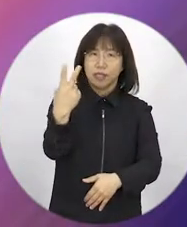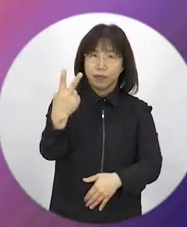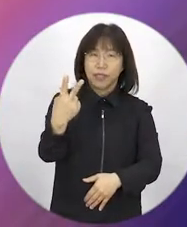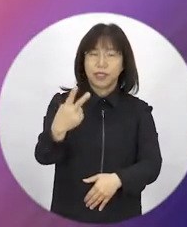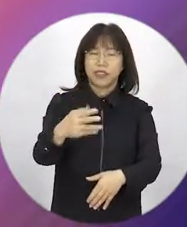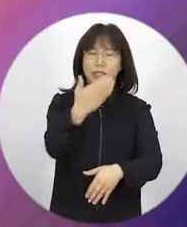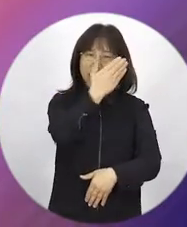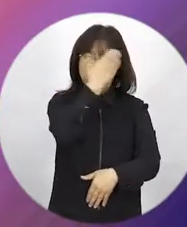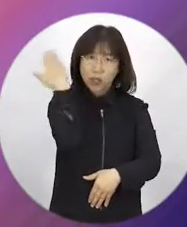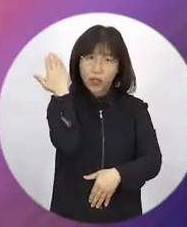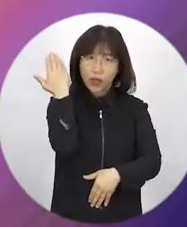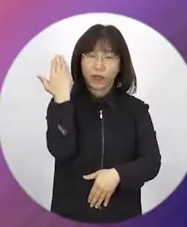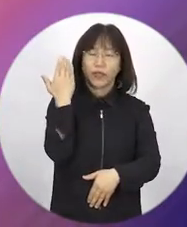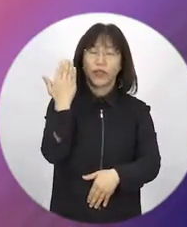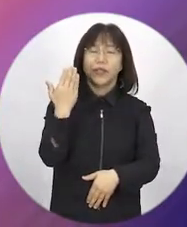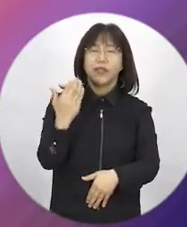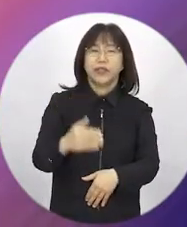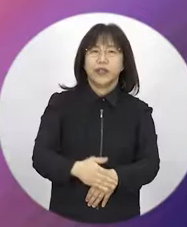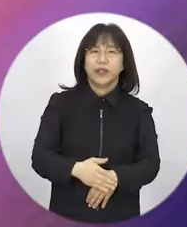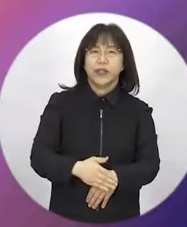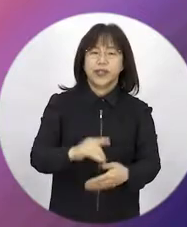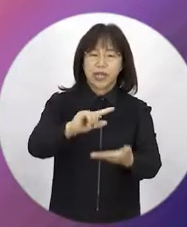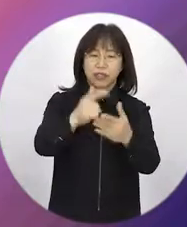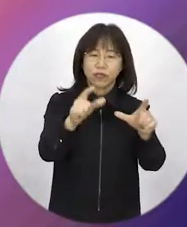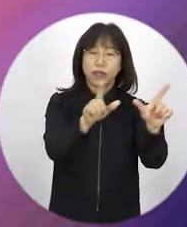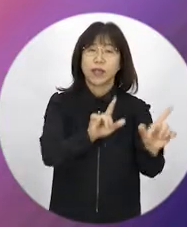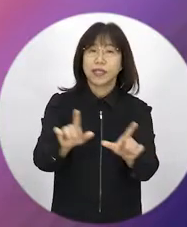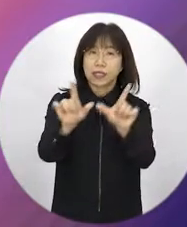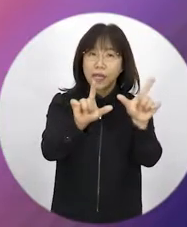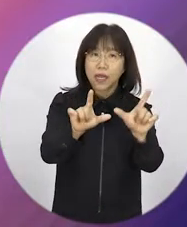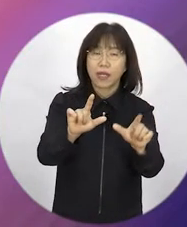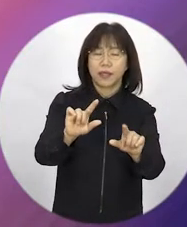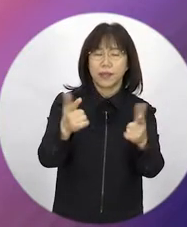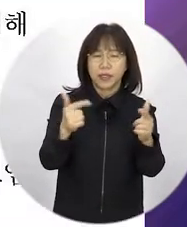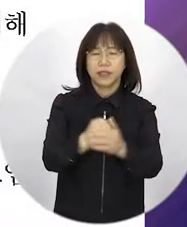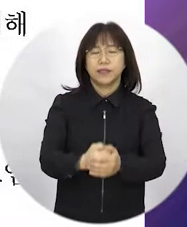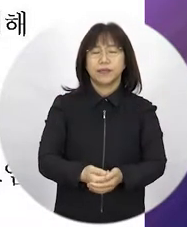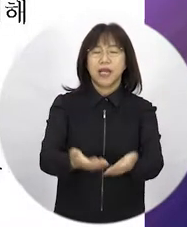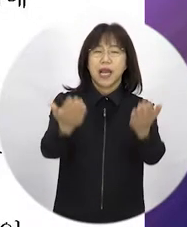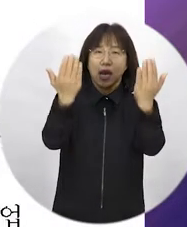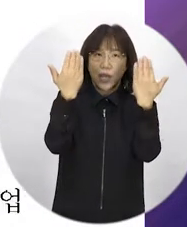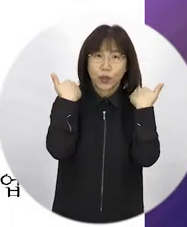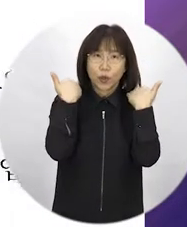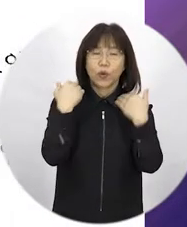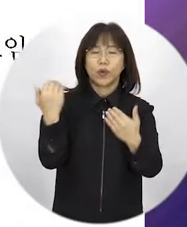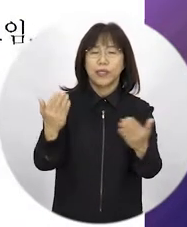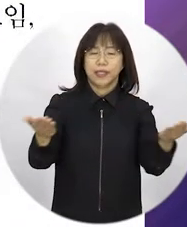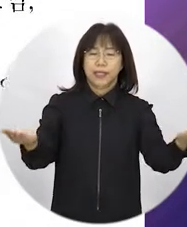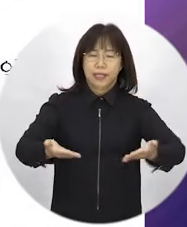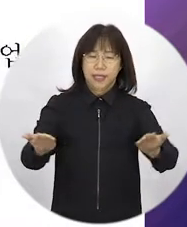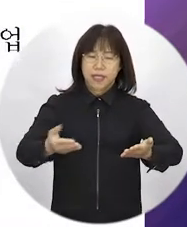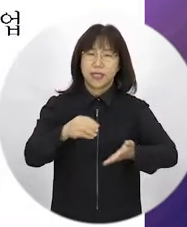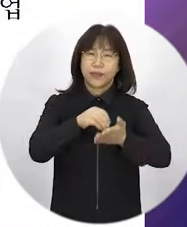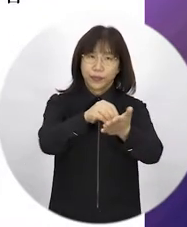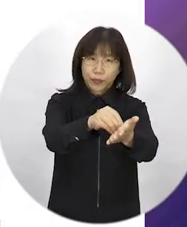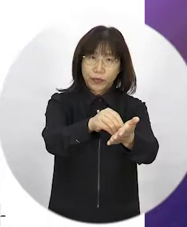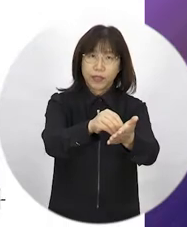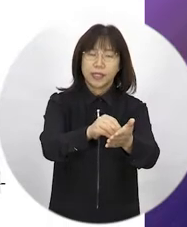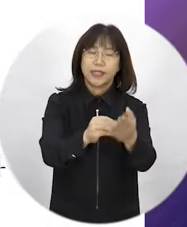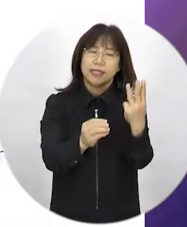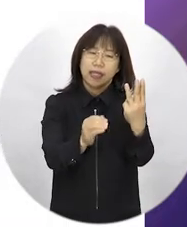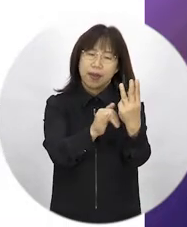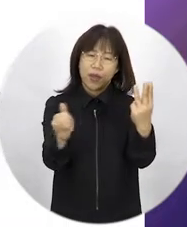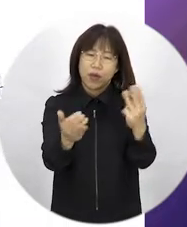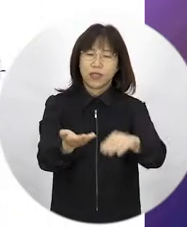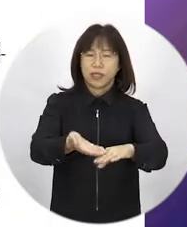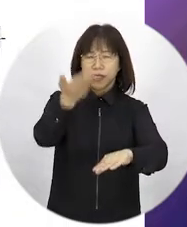2022년 청년 네트워크 지원사업은 강서구에 거주하거나 재학, 재직 등 주 활동장소가 강서구인 3인 이상의